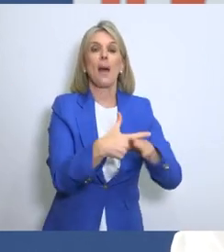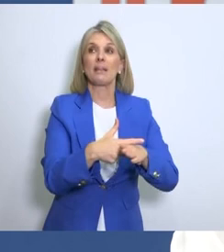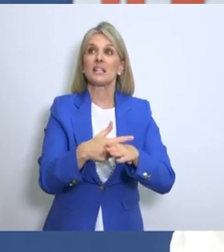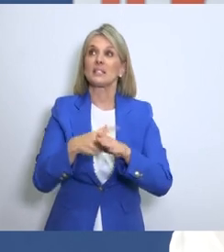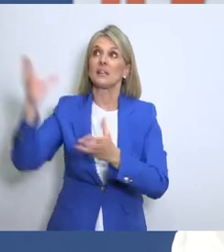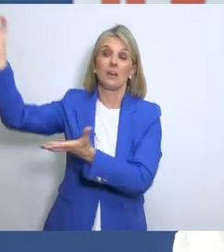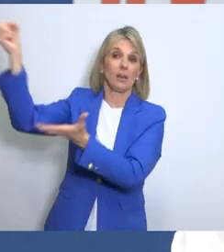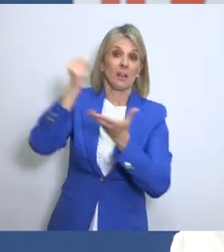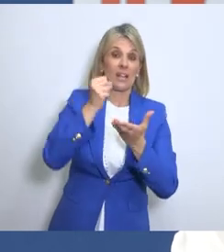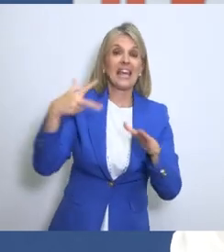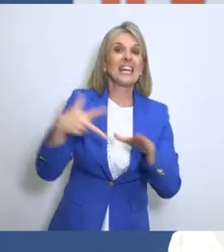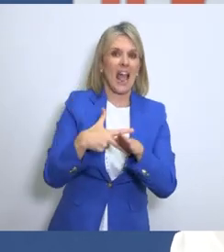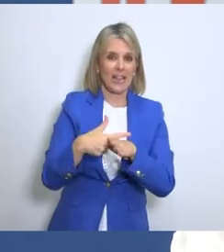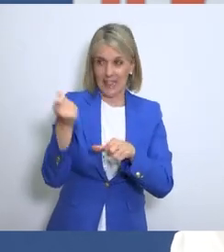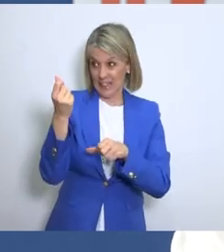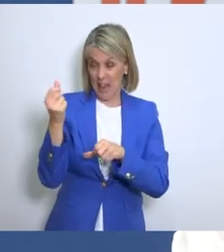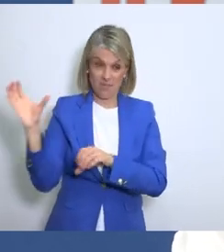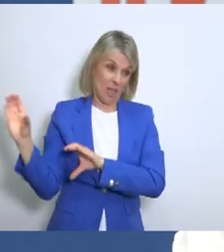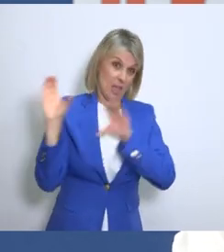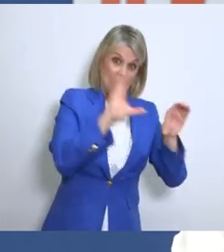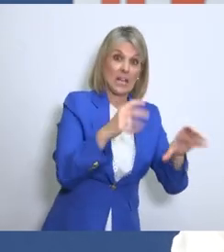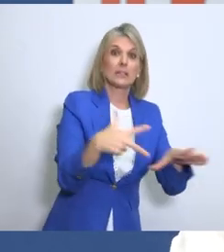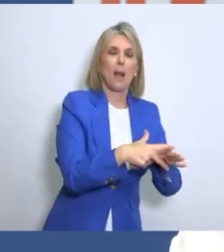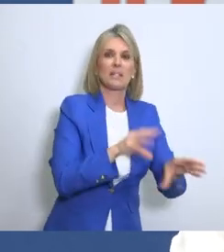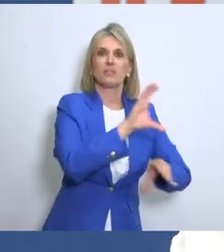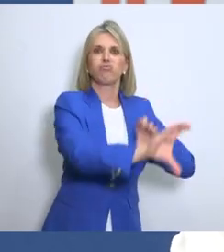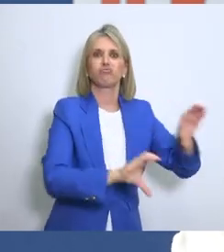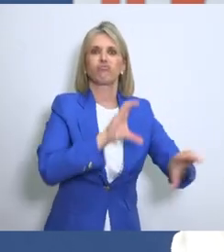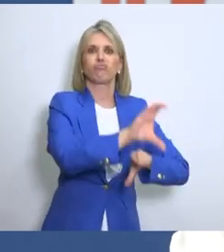από το τσάκισμα όλων των εργατικών δικαιωμάτων και κατακτήσεων.